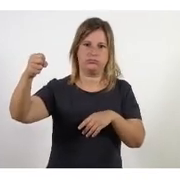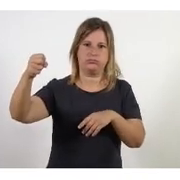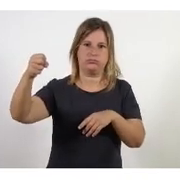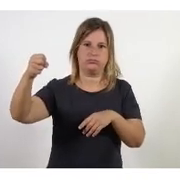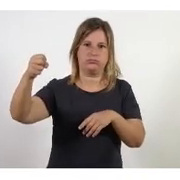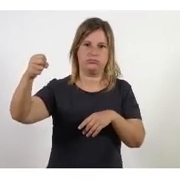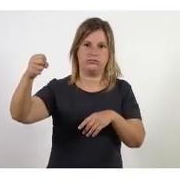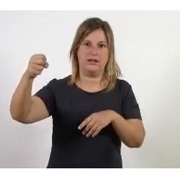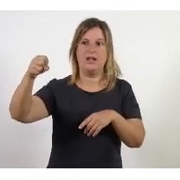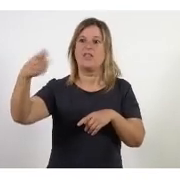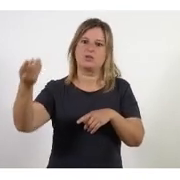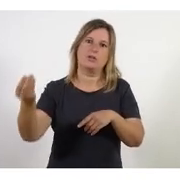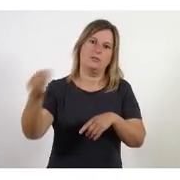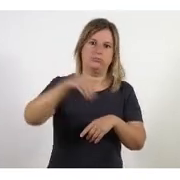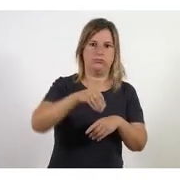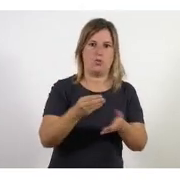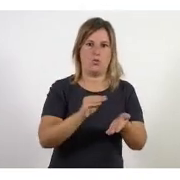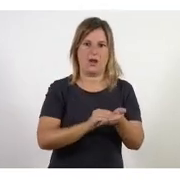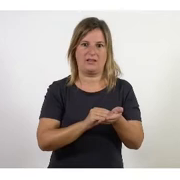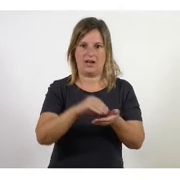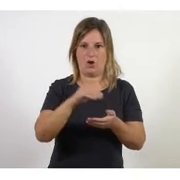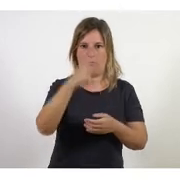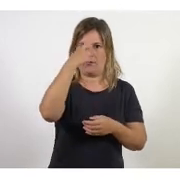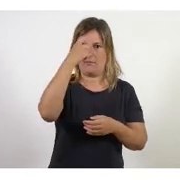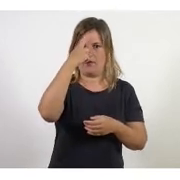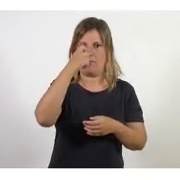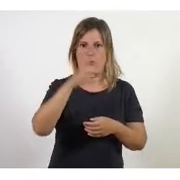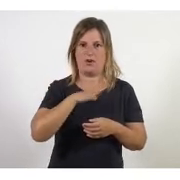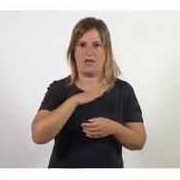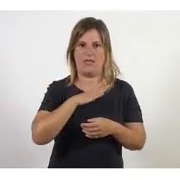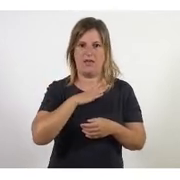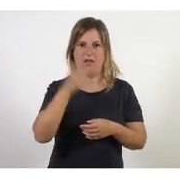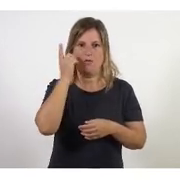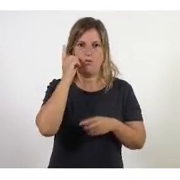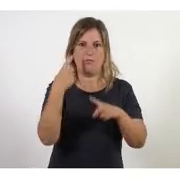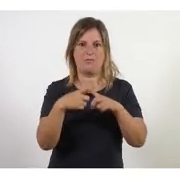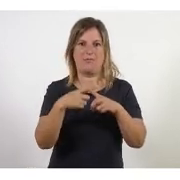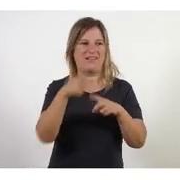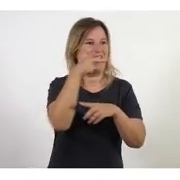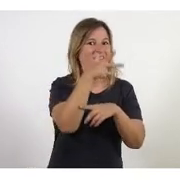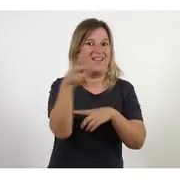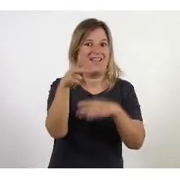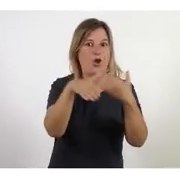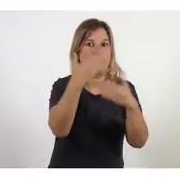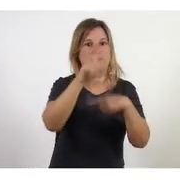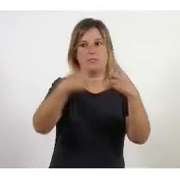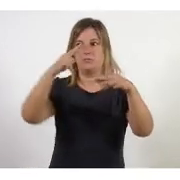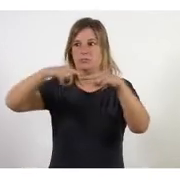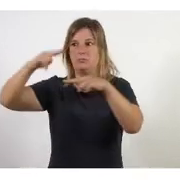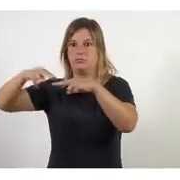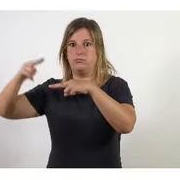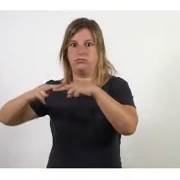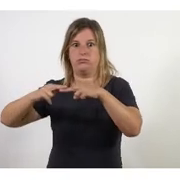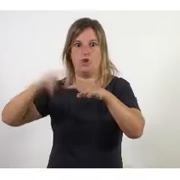i llavors tindreu doncs, doble d'espai ocupat amb els clips en brut i la creació. Llavors això va sumant.